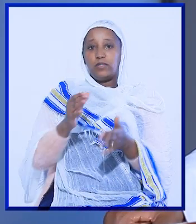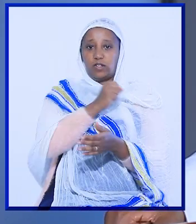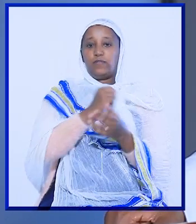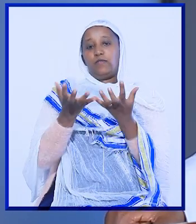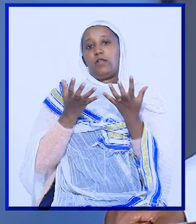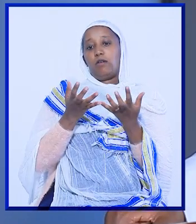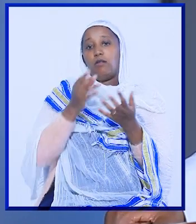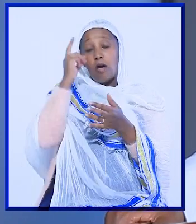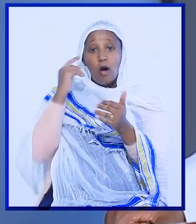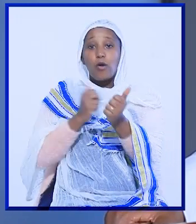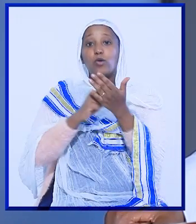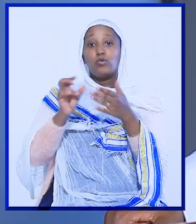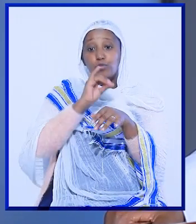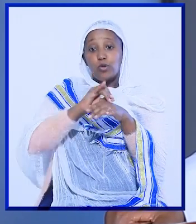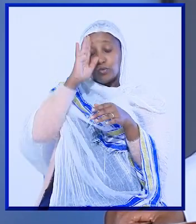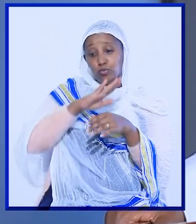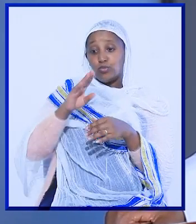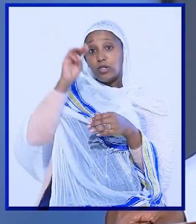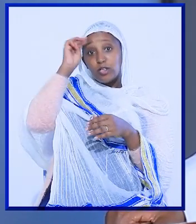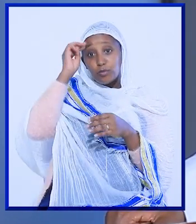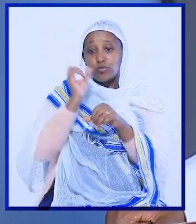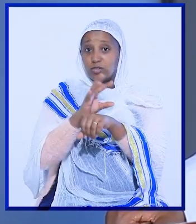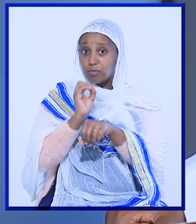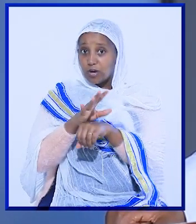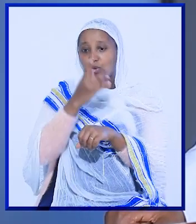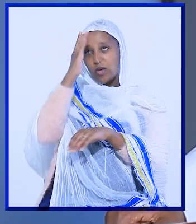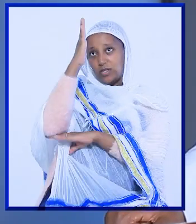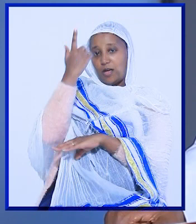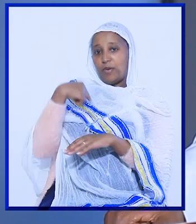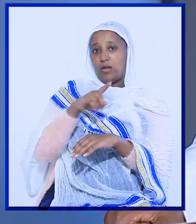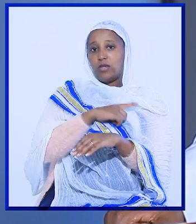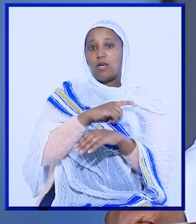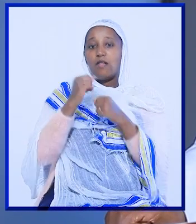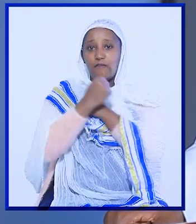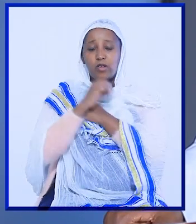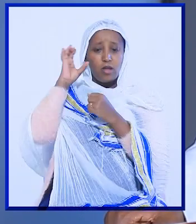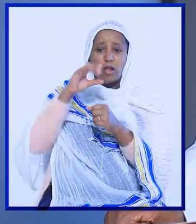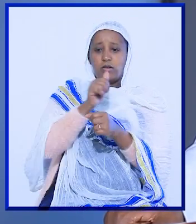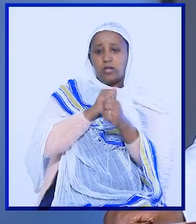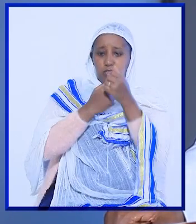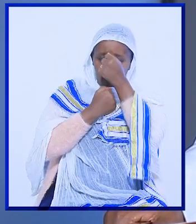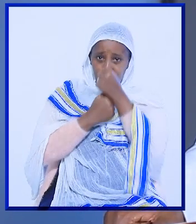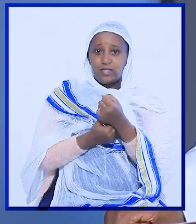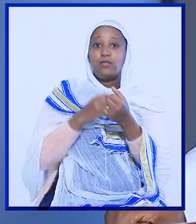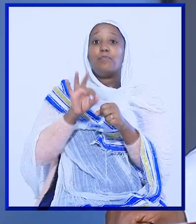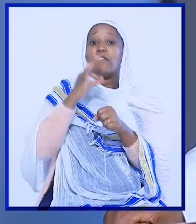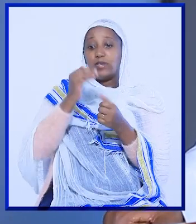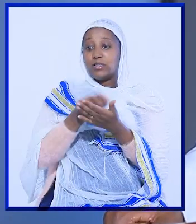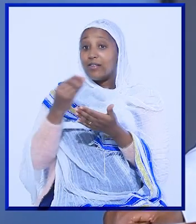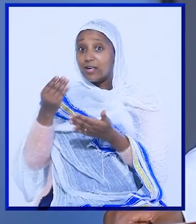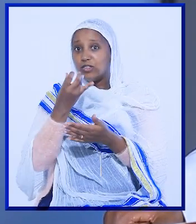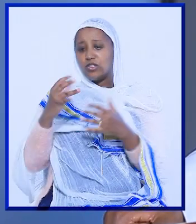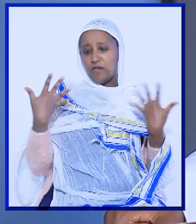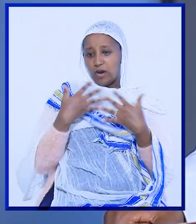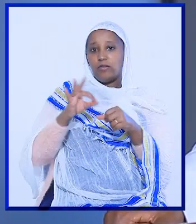ክርስትና መንፈሳዊ ጥባት ይፈልጋል። ሐዋርያው ቅዱስ ጳውሎስ ልጁ ጢሞቴዎስን ሲመክረው እግዚአብሔር ለእኛ የፍቅር የኃይልና ራስን የመግዛት